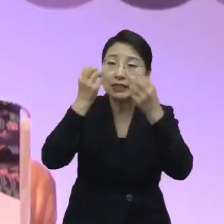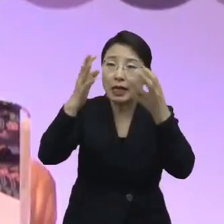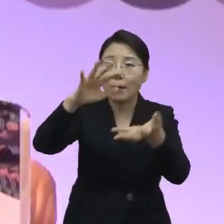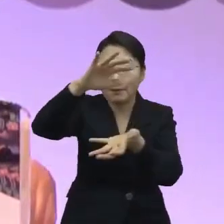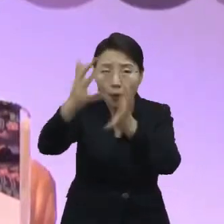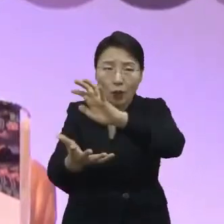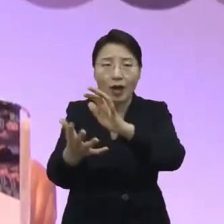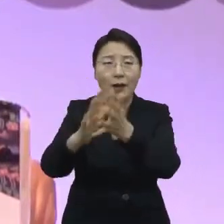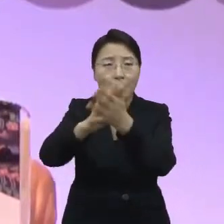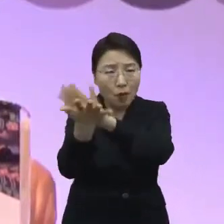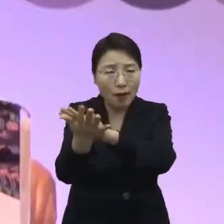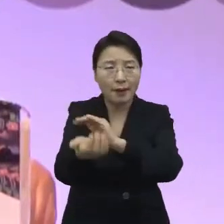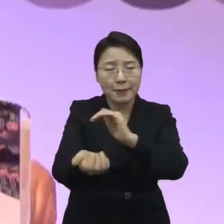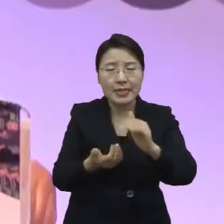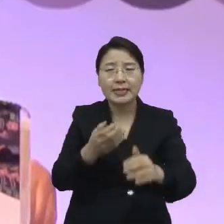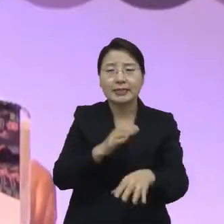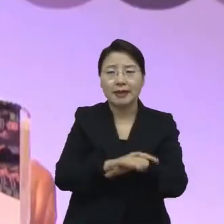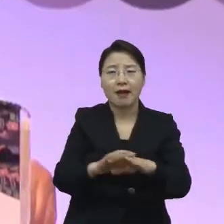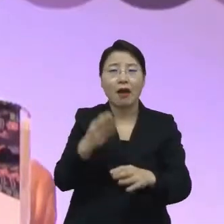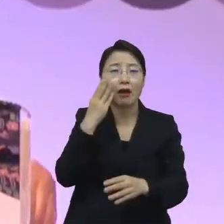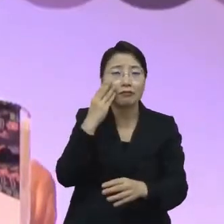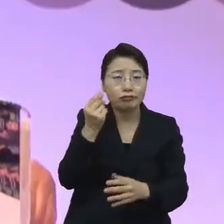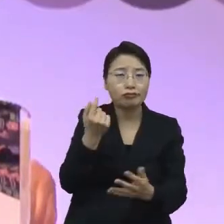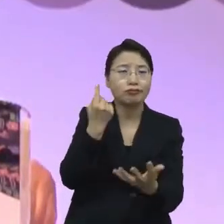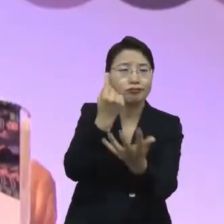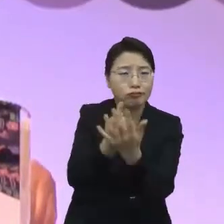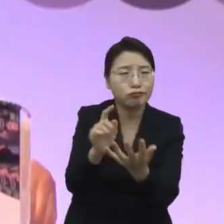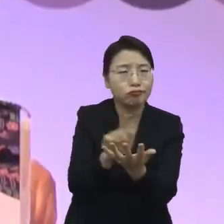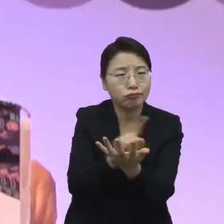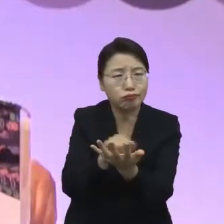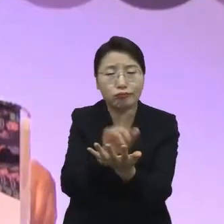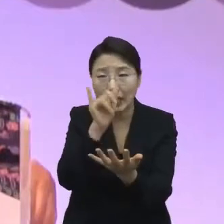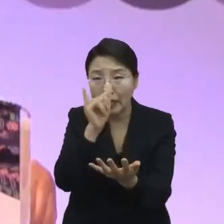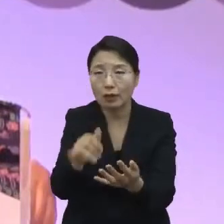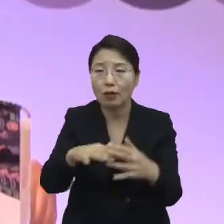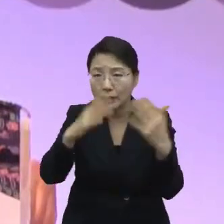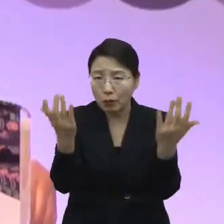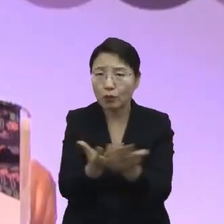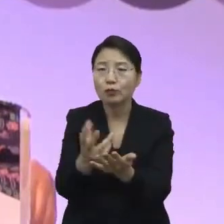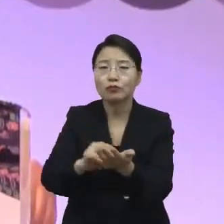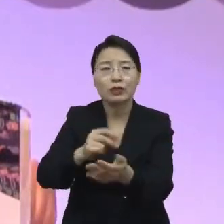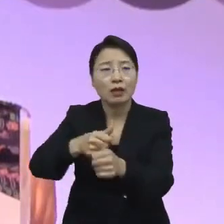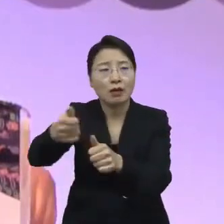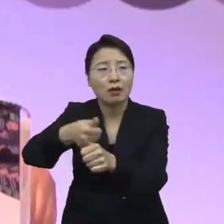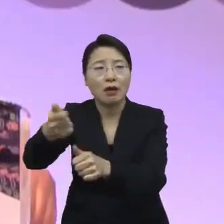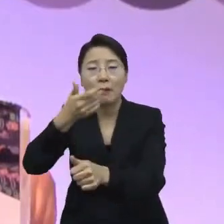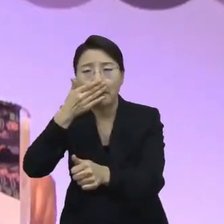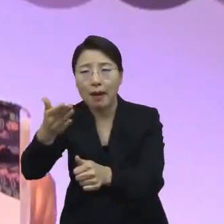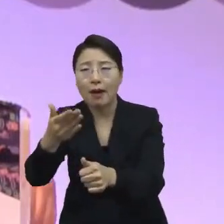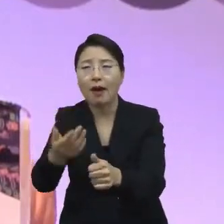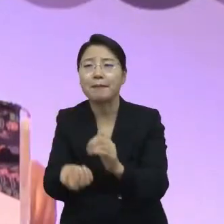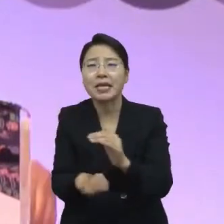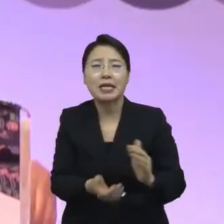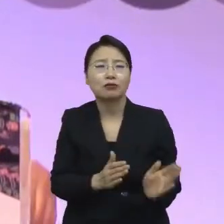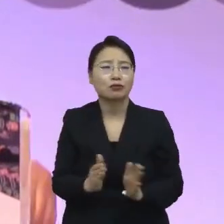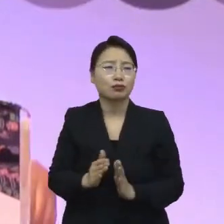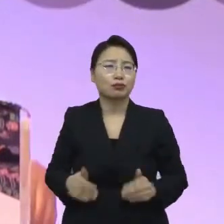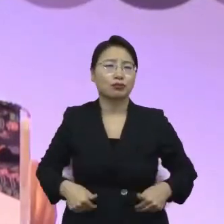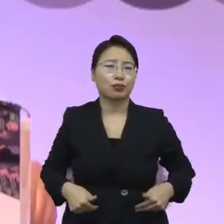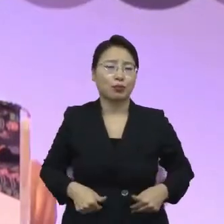변화에 잘 적응하고 또 이겨내 갈 수 있는 해법을